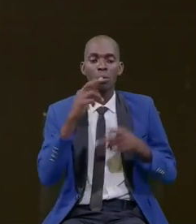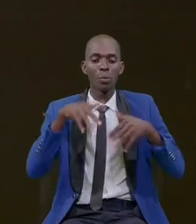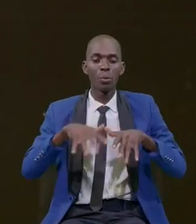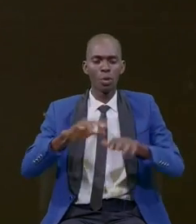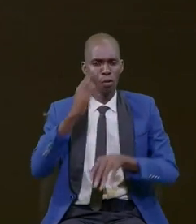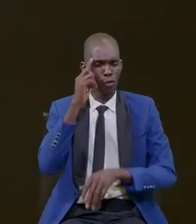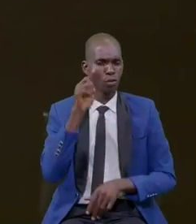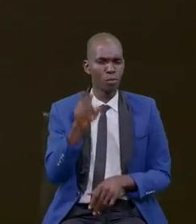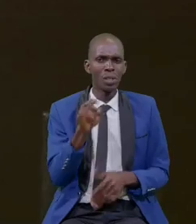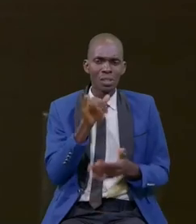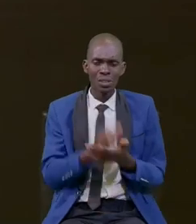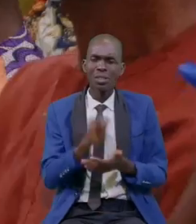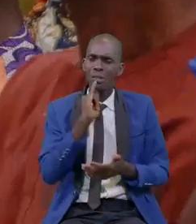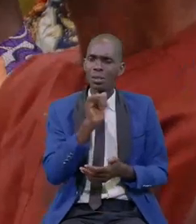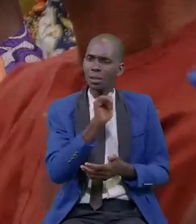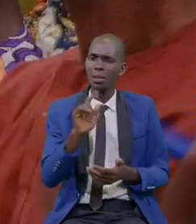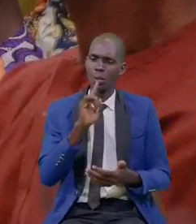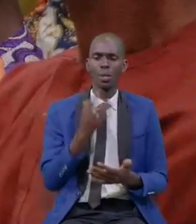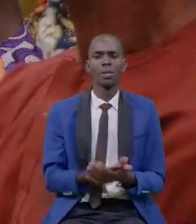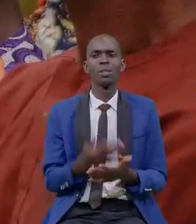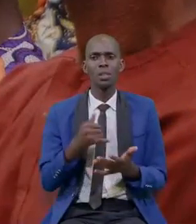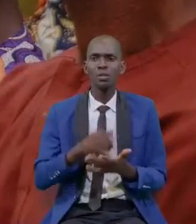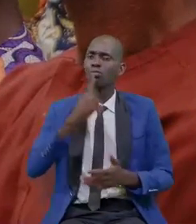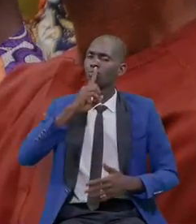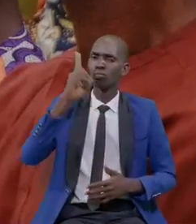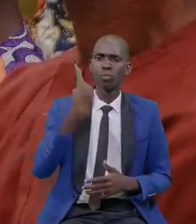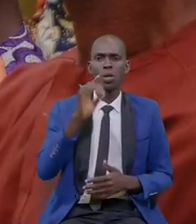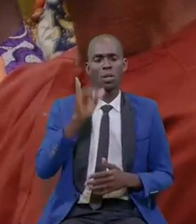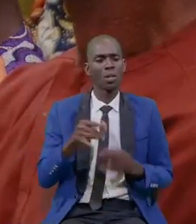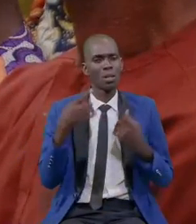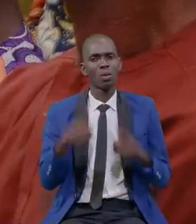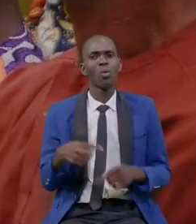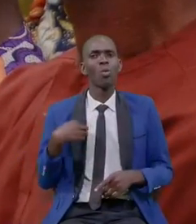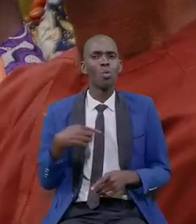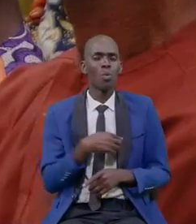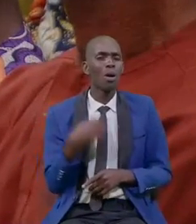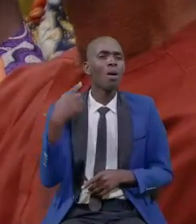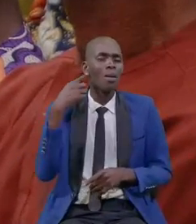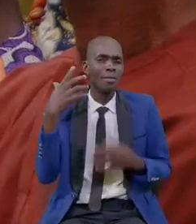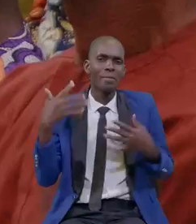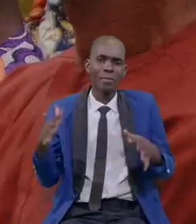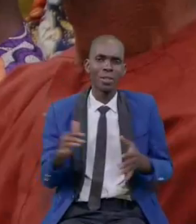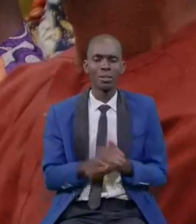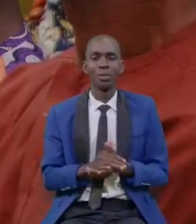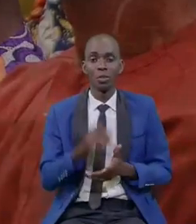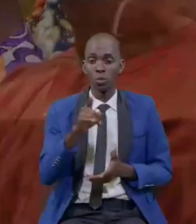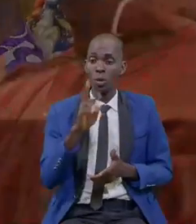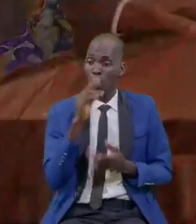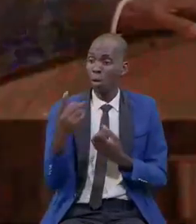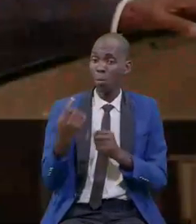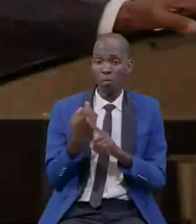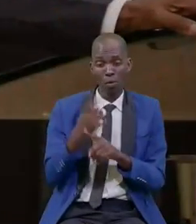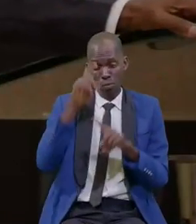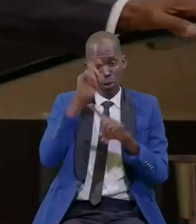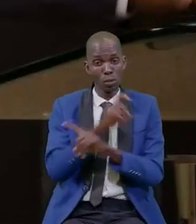mer Rouge. C'est une réalité. C'était réellement arrivé. Cela s'est produit. Vous venez